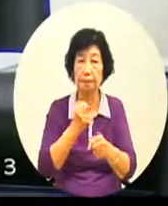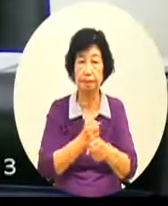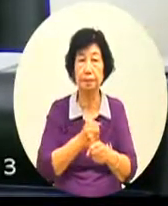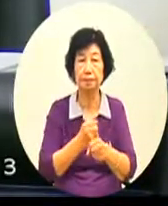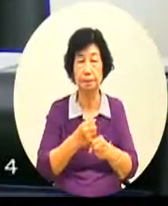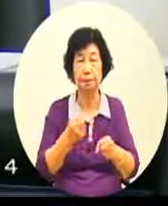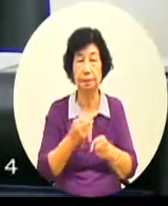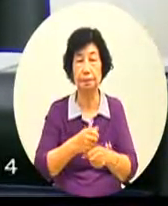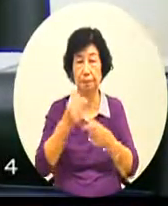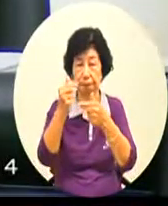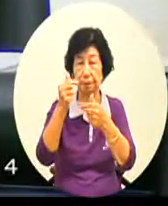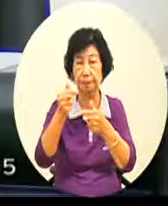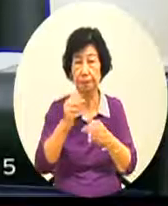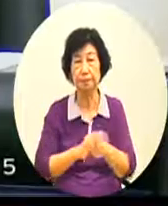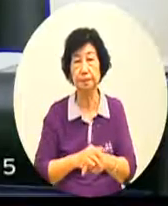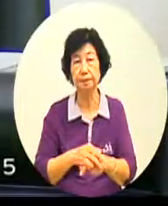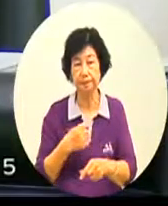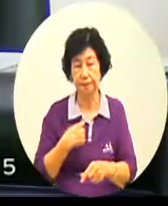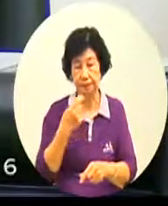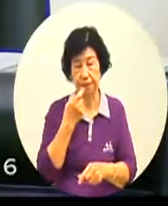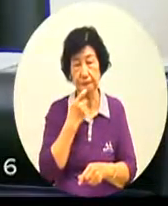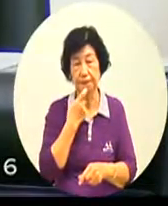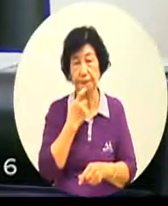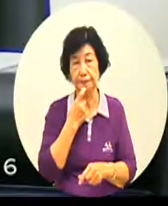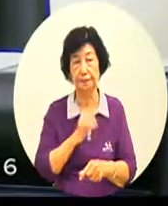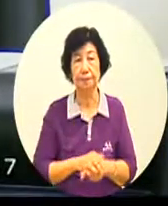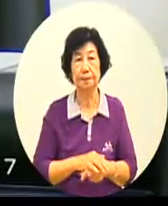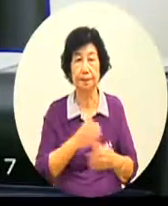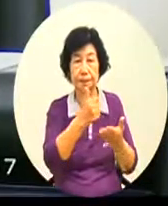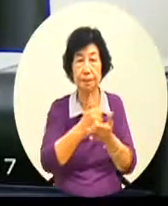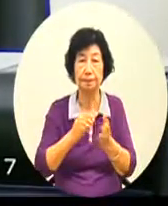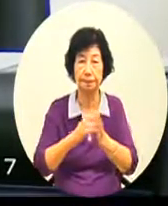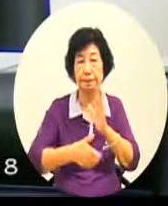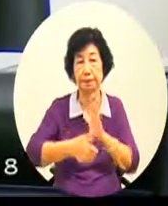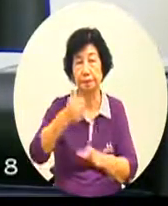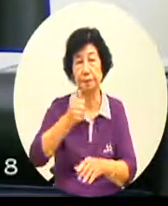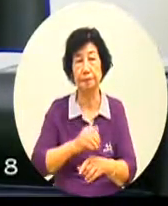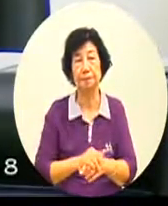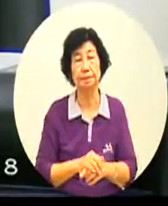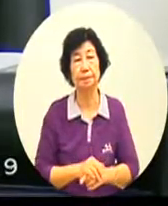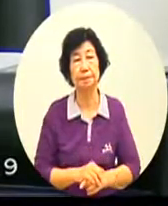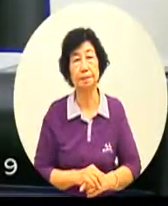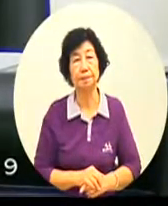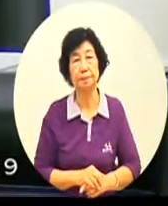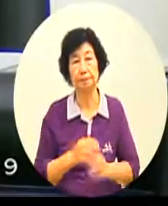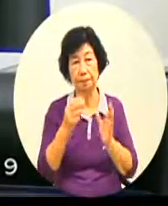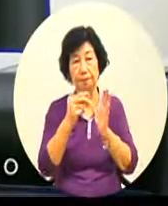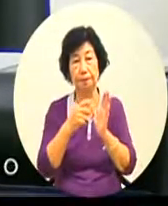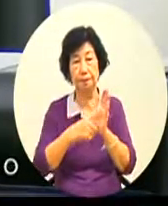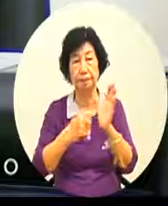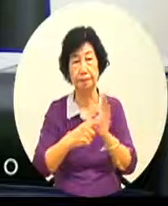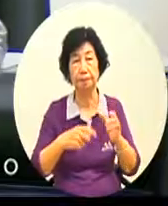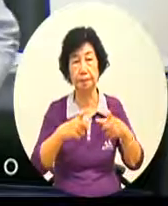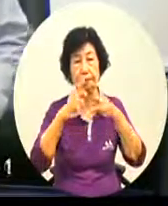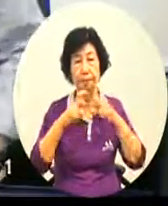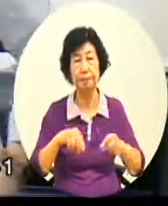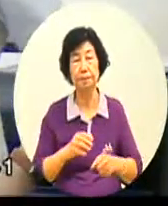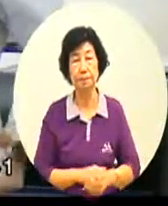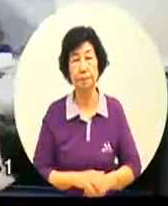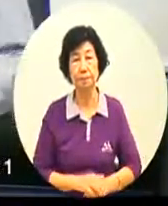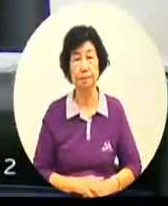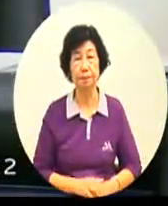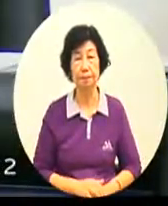是我一直很疑虑的，然后那可不可以请我们社会局局长能够简单的回应， 请姚局长